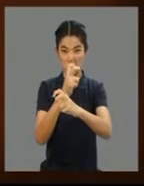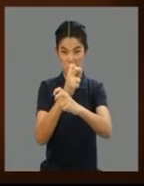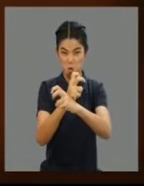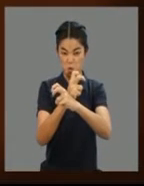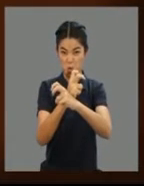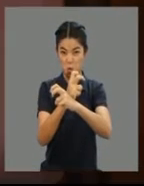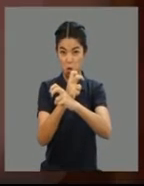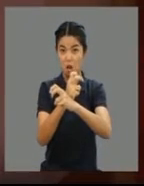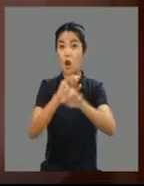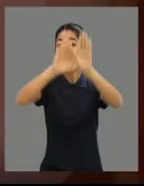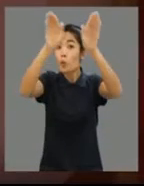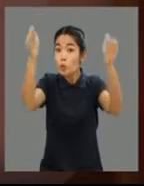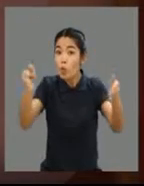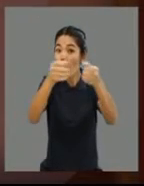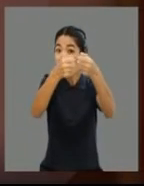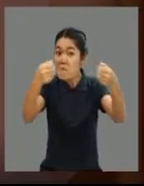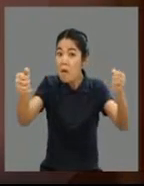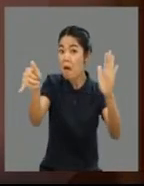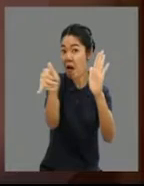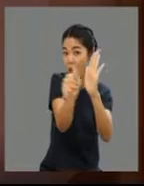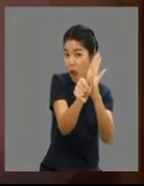นถูกซ่อนอยู่ในตู้เก็บ